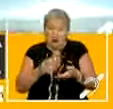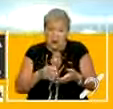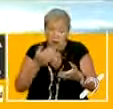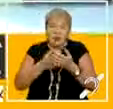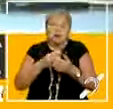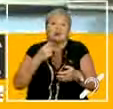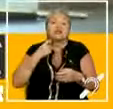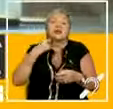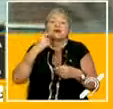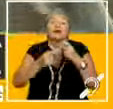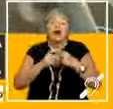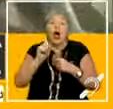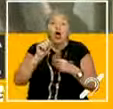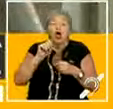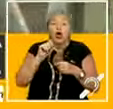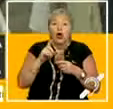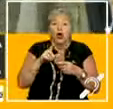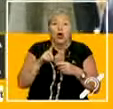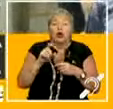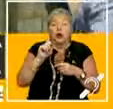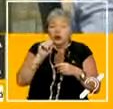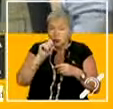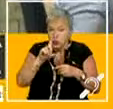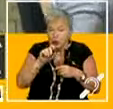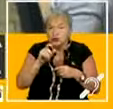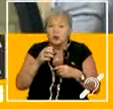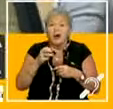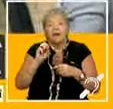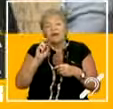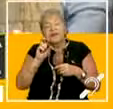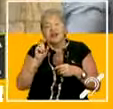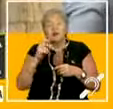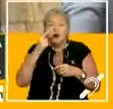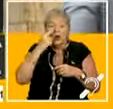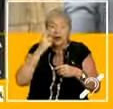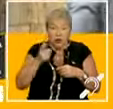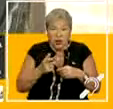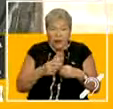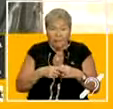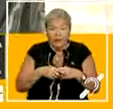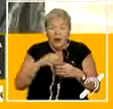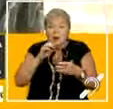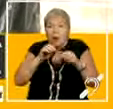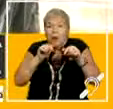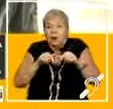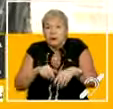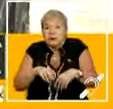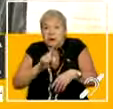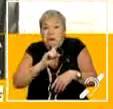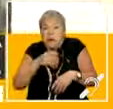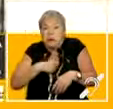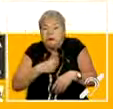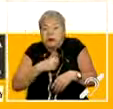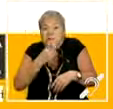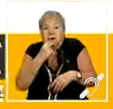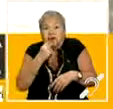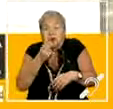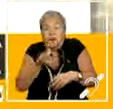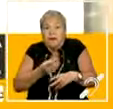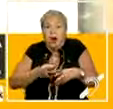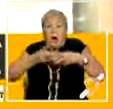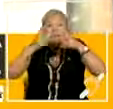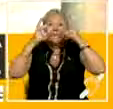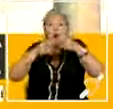săptămâna 12, pentru perioada 12-13 iunie. În acest moment nu putem vorbi de o blocare